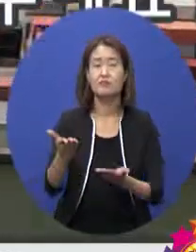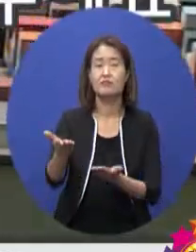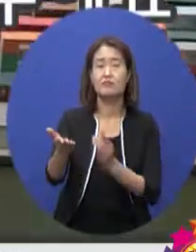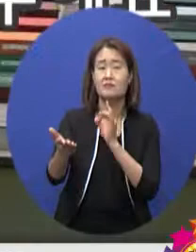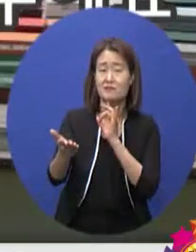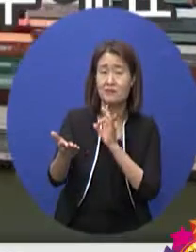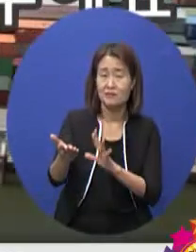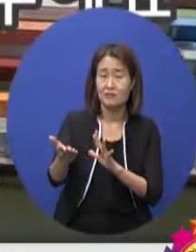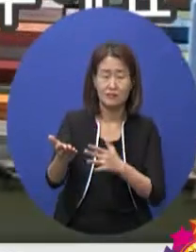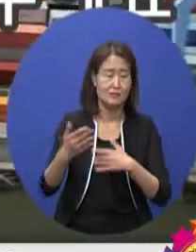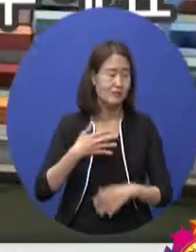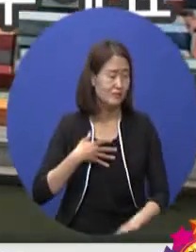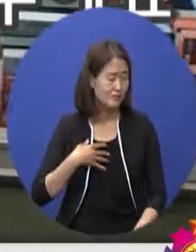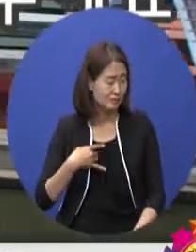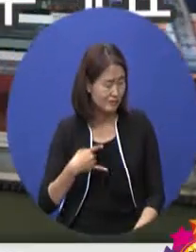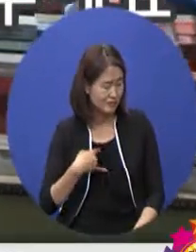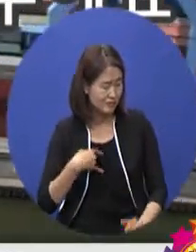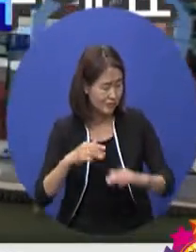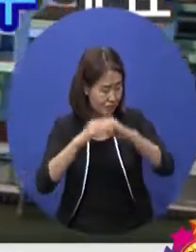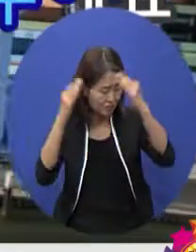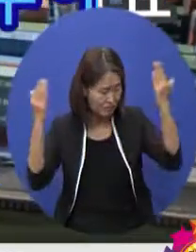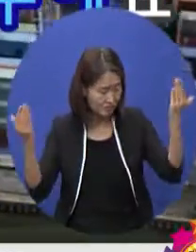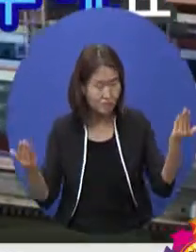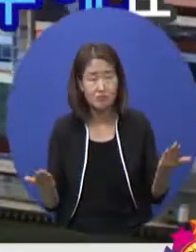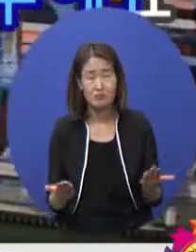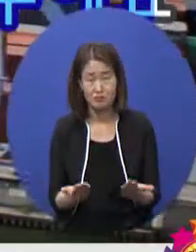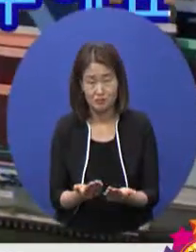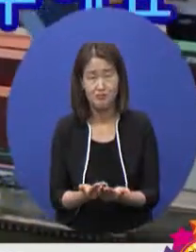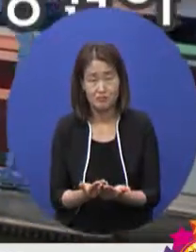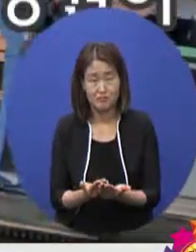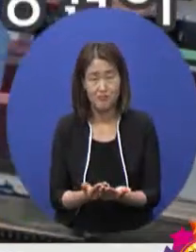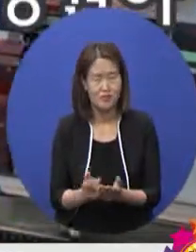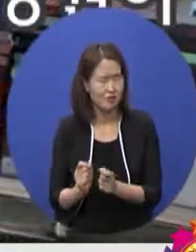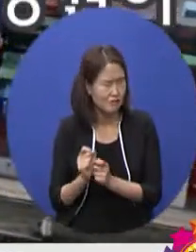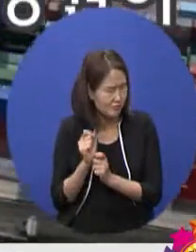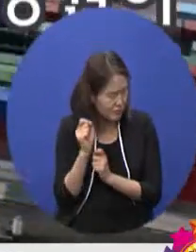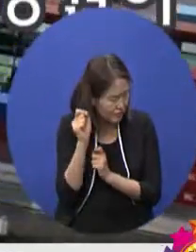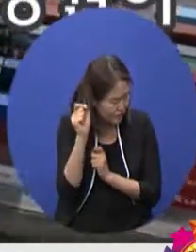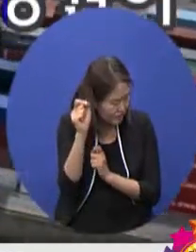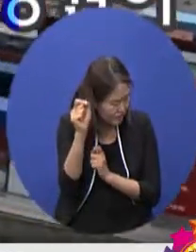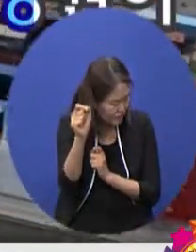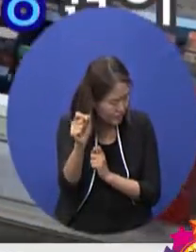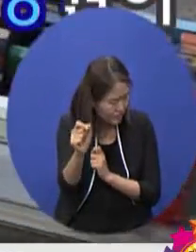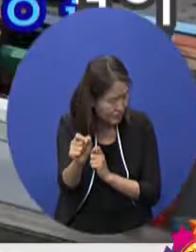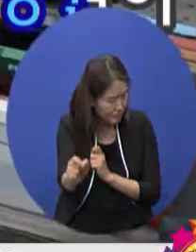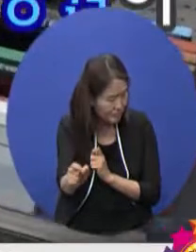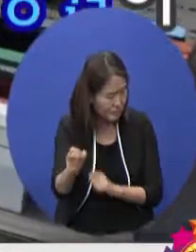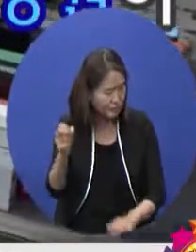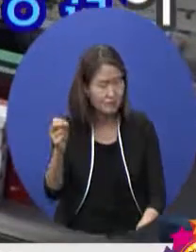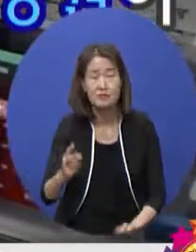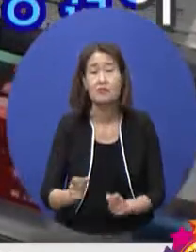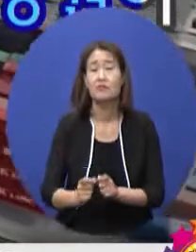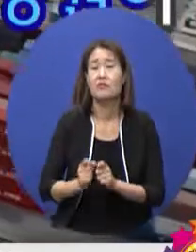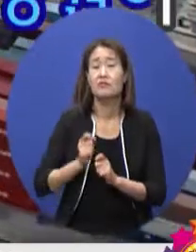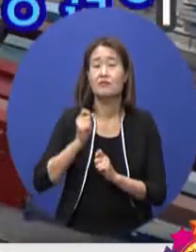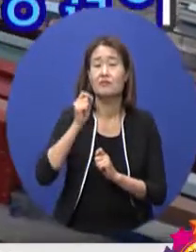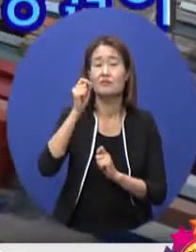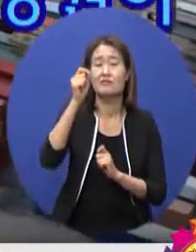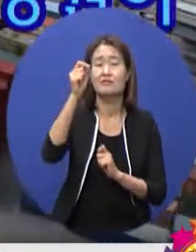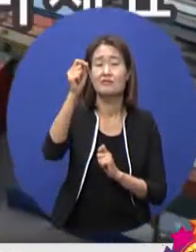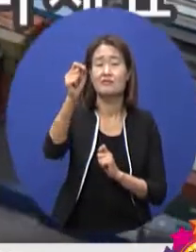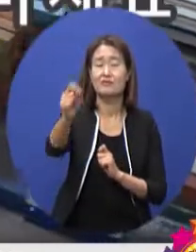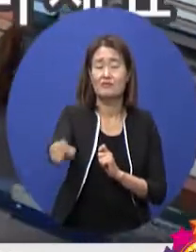이제는 그대만이 나에게 전부예요 영원히 영원히 영원히